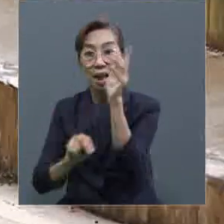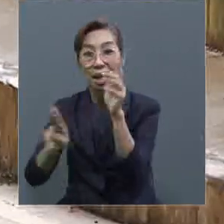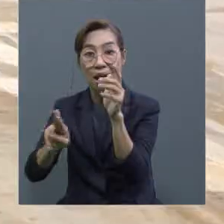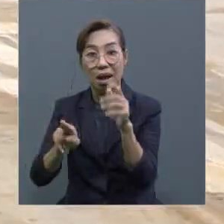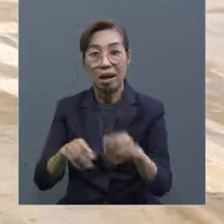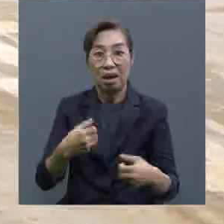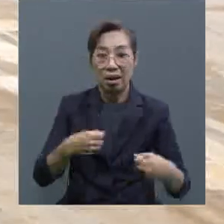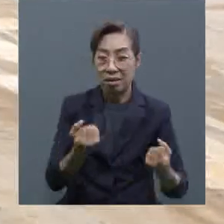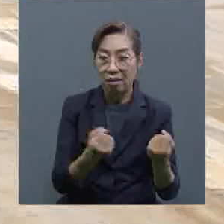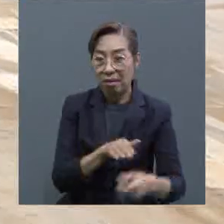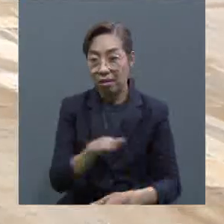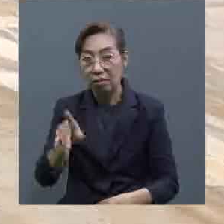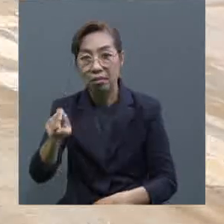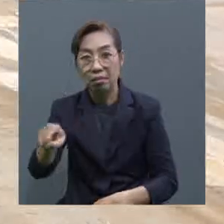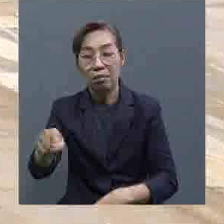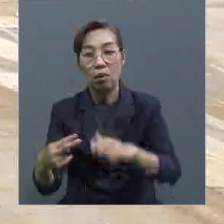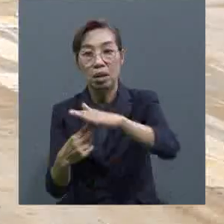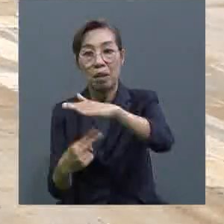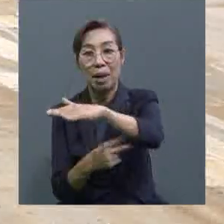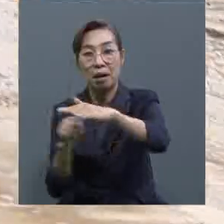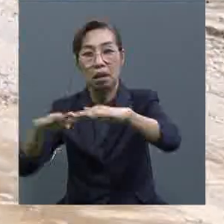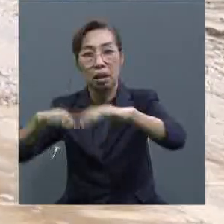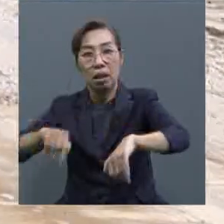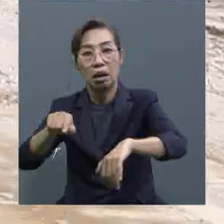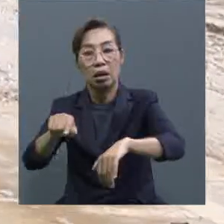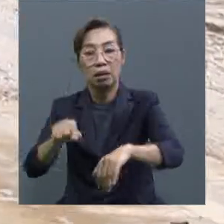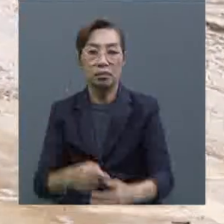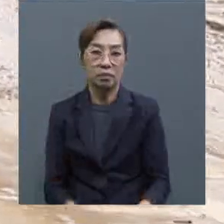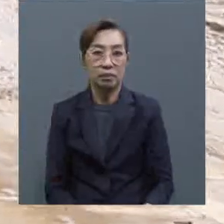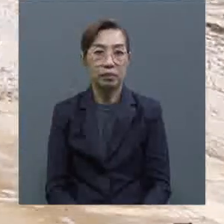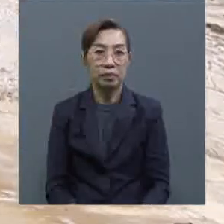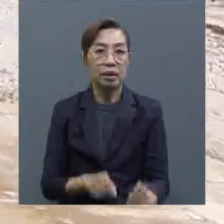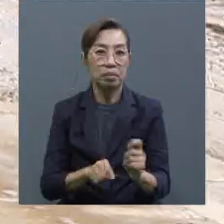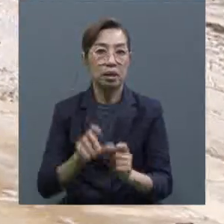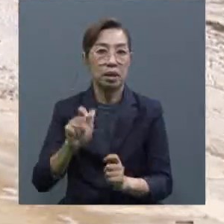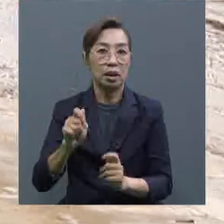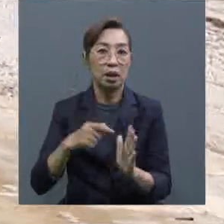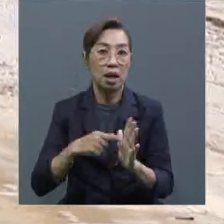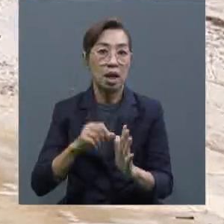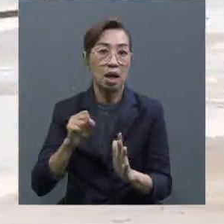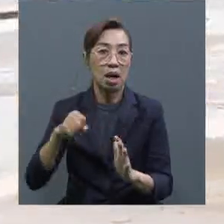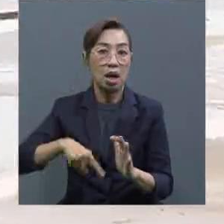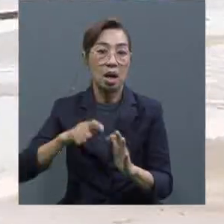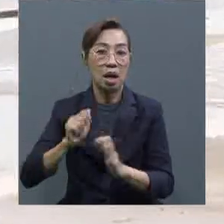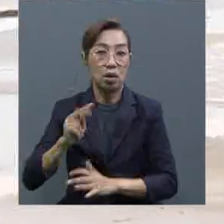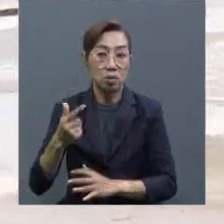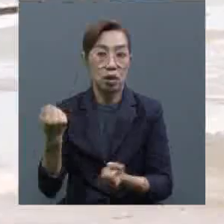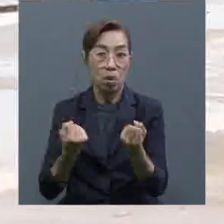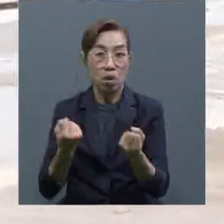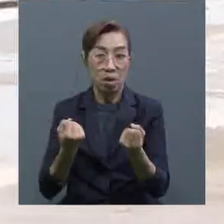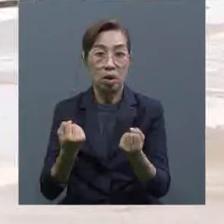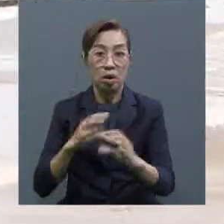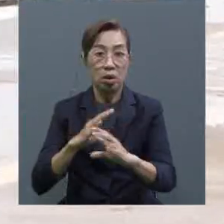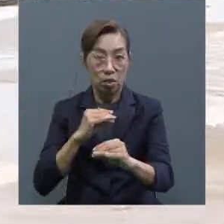เนื่องจากว่ามีรายงานบอกสะพานขาดนั่นเองส่วนพื้นที่ตำบลอาซองในขณะนี้รถยนต์กระปะสามารถ